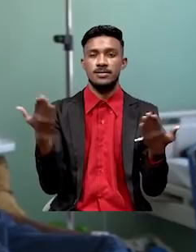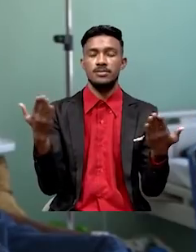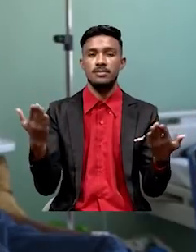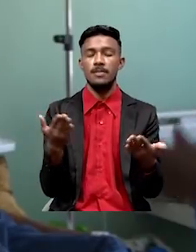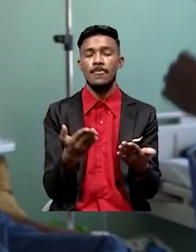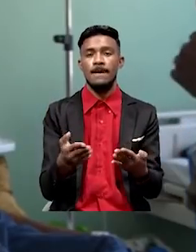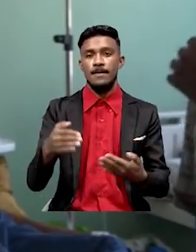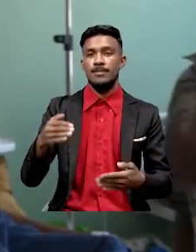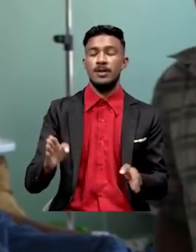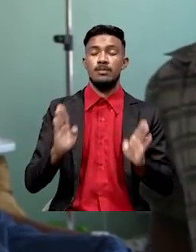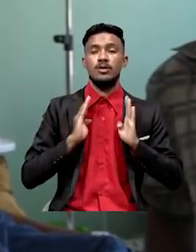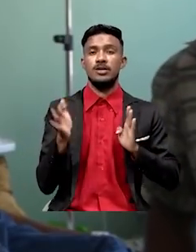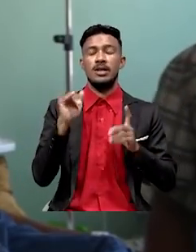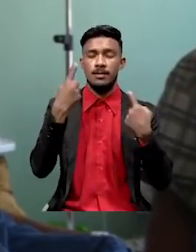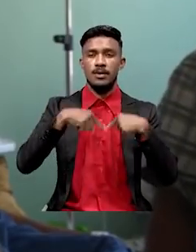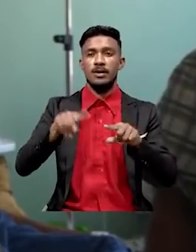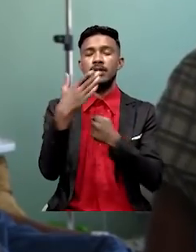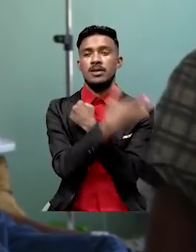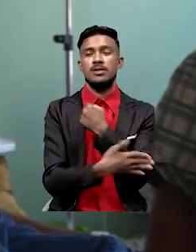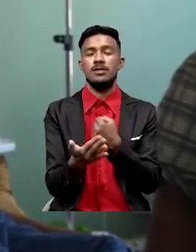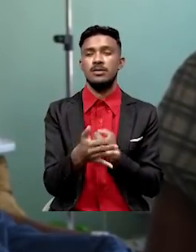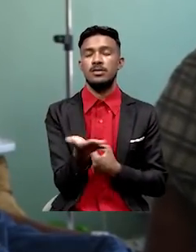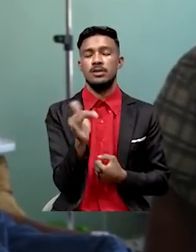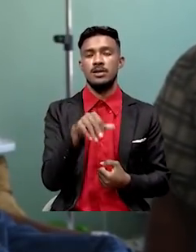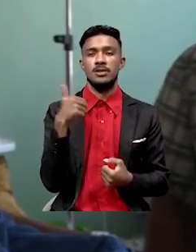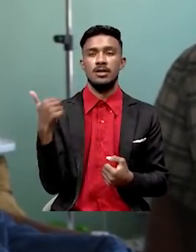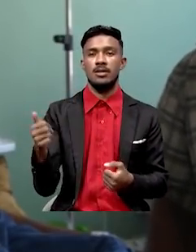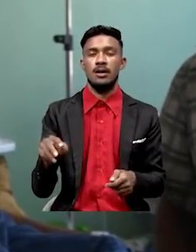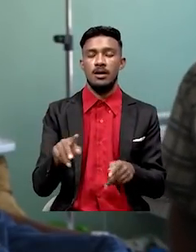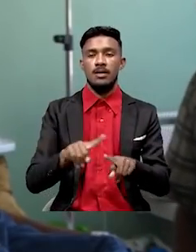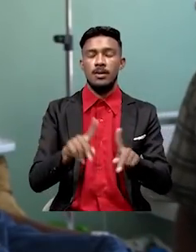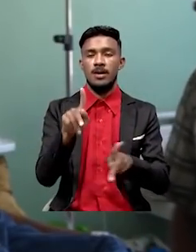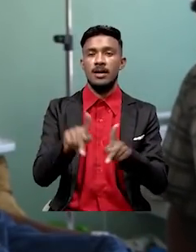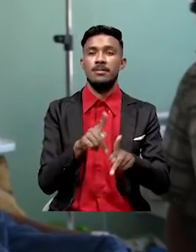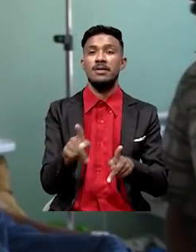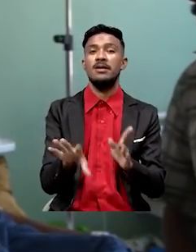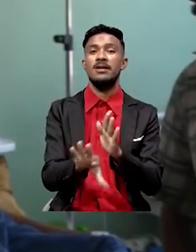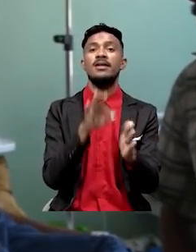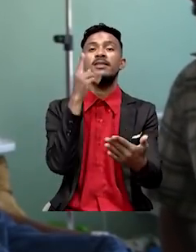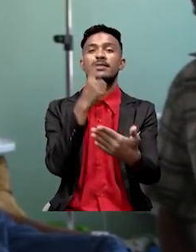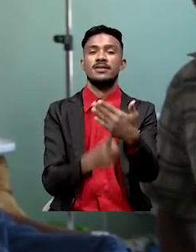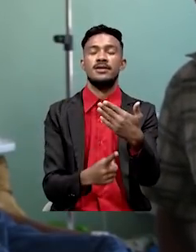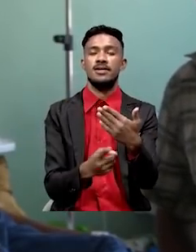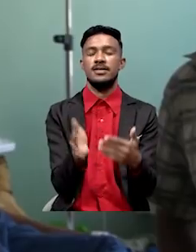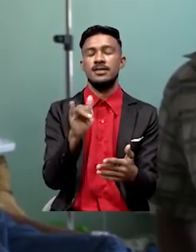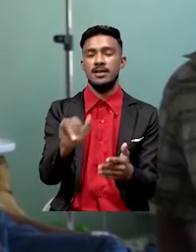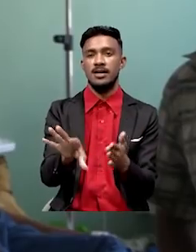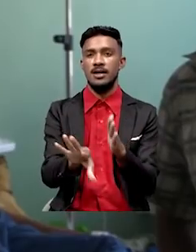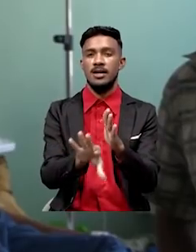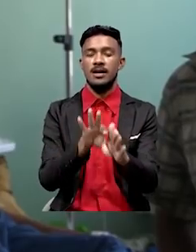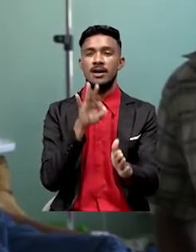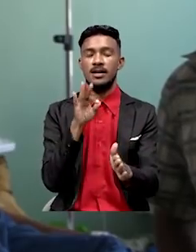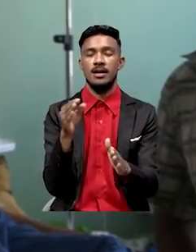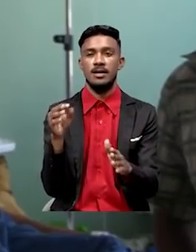serne kona bana na ba. Agora pobu serne sirne hetan sera. Sirne hetan mak imai duni det sira